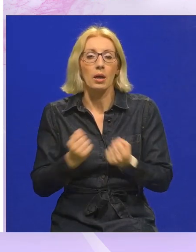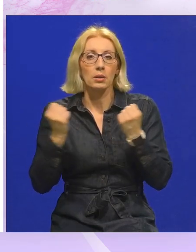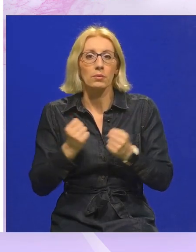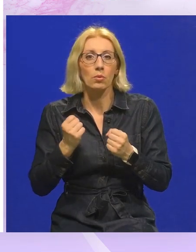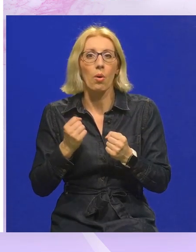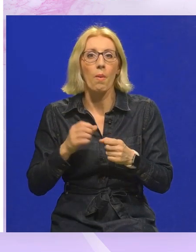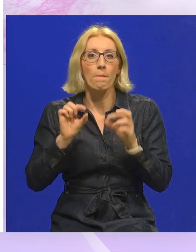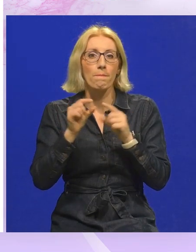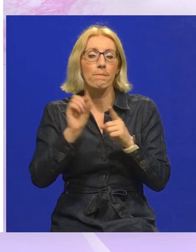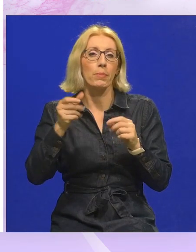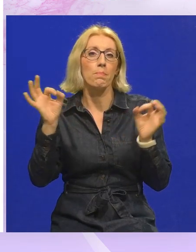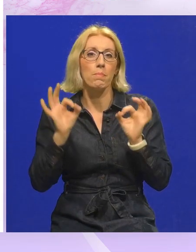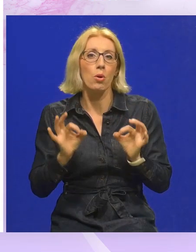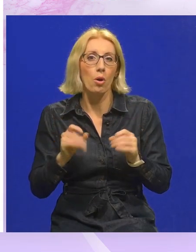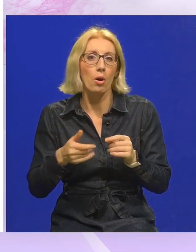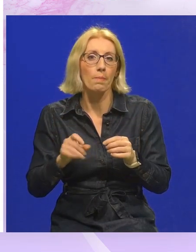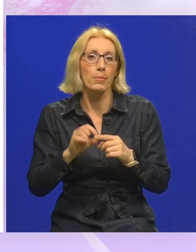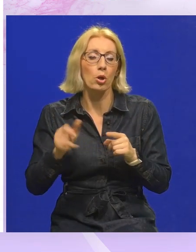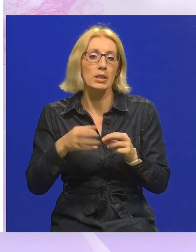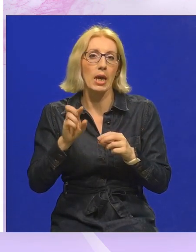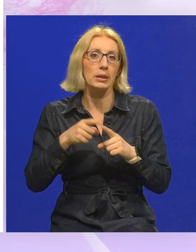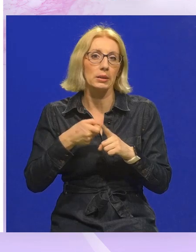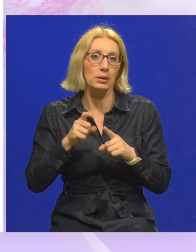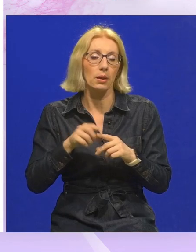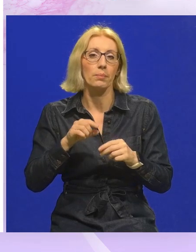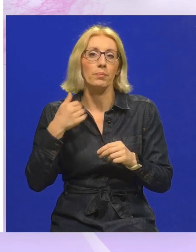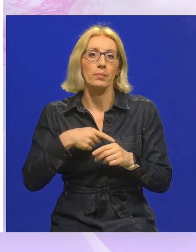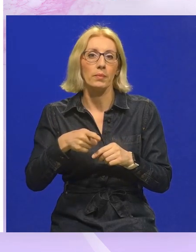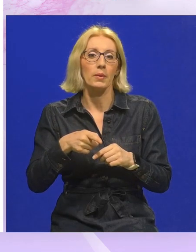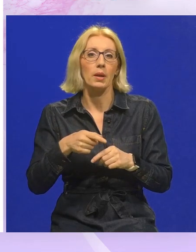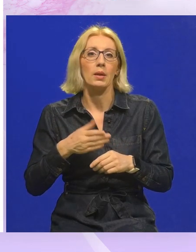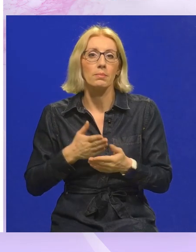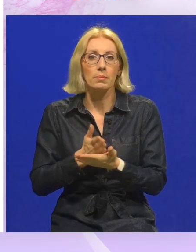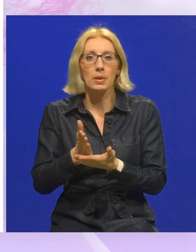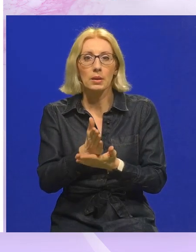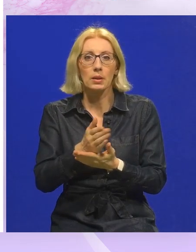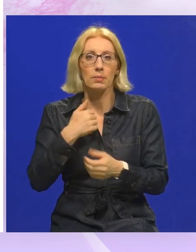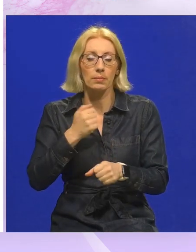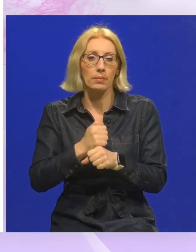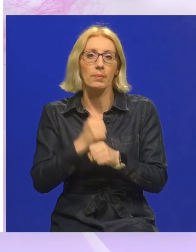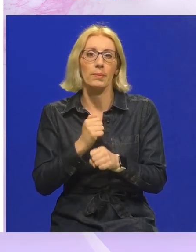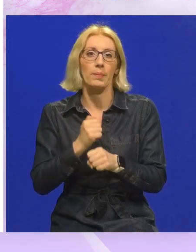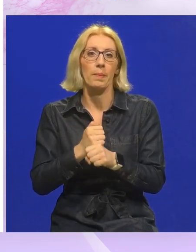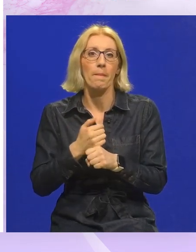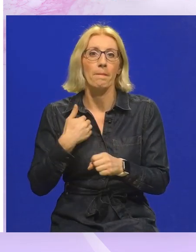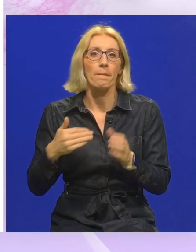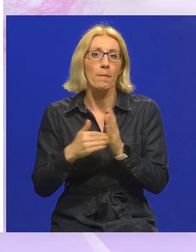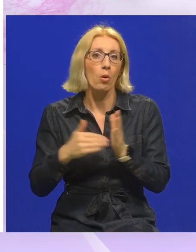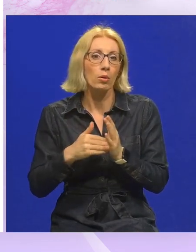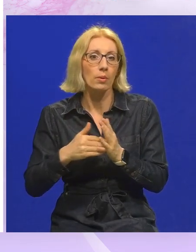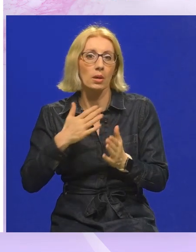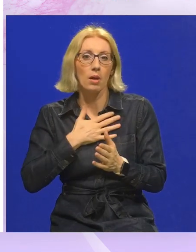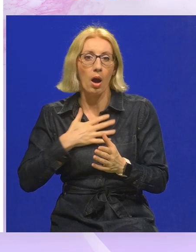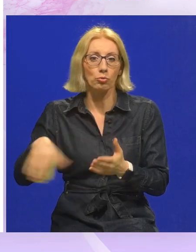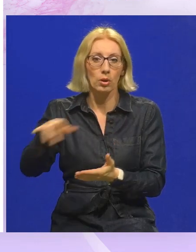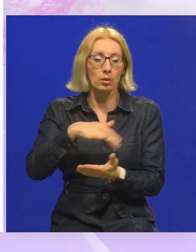uglavnom imaju taj neki multiplicirajući efekt, znači smjernice koje smo izradili za potrebe neke naše